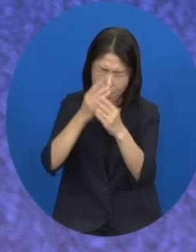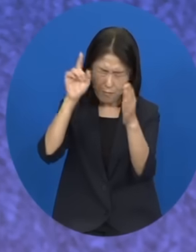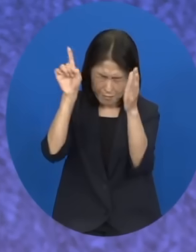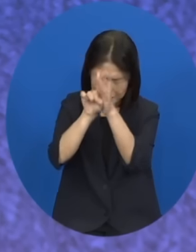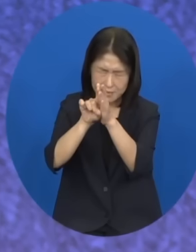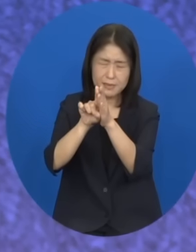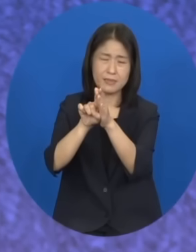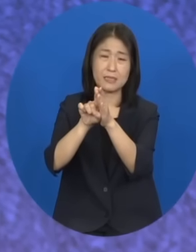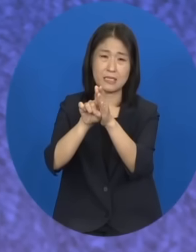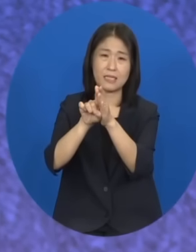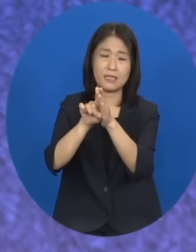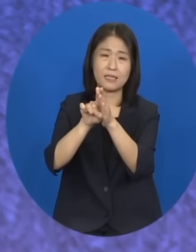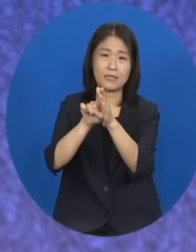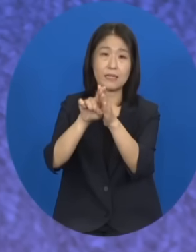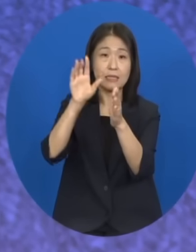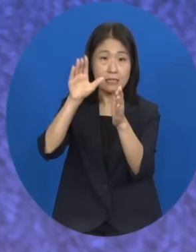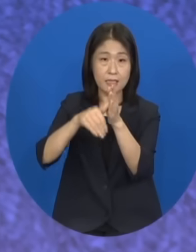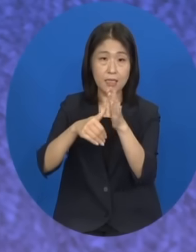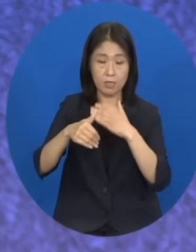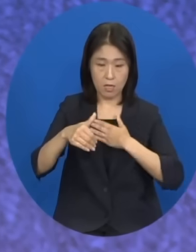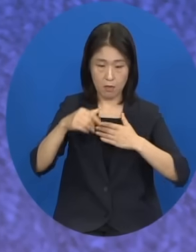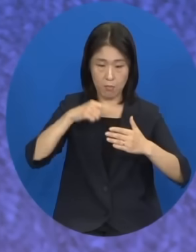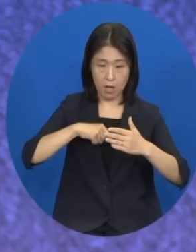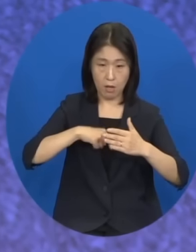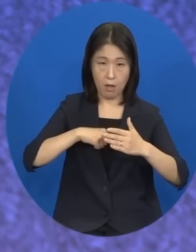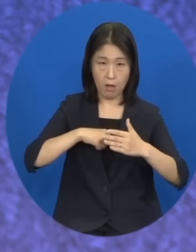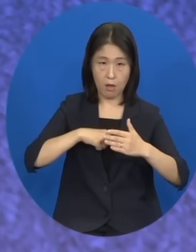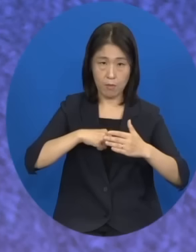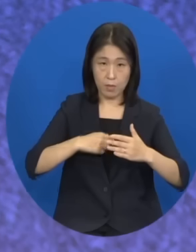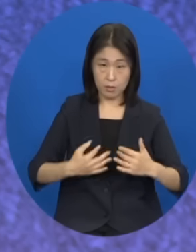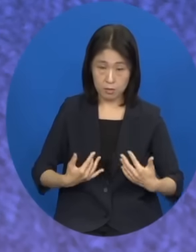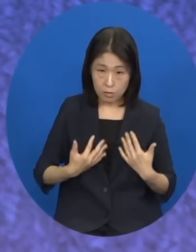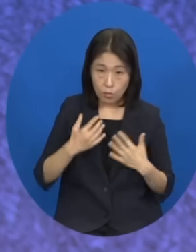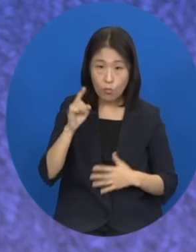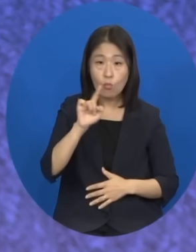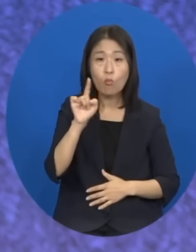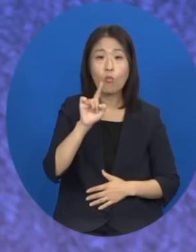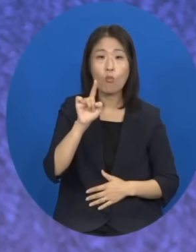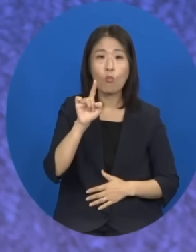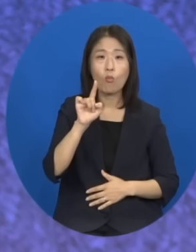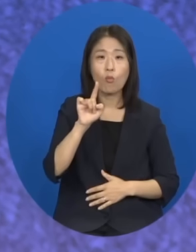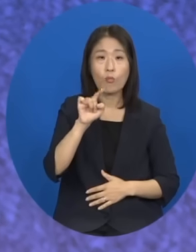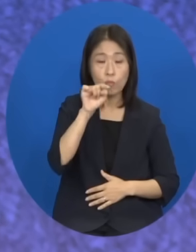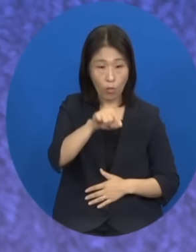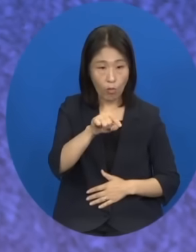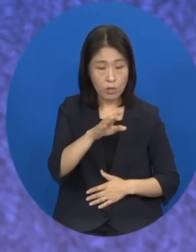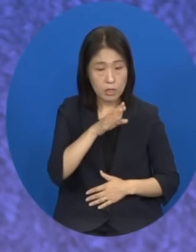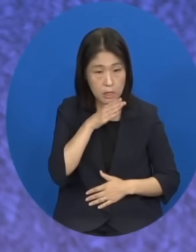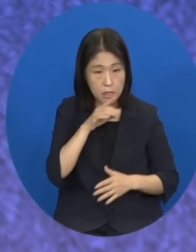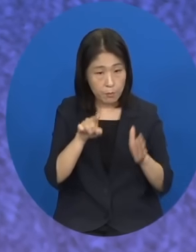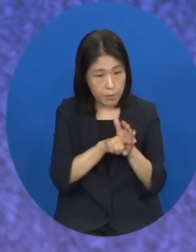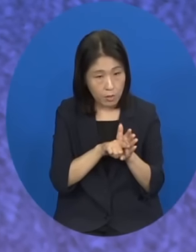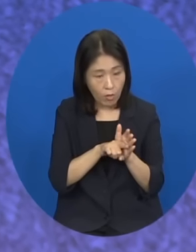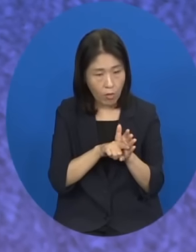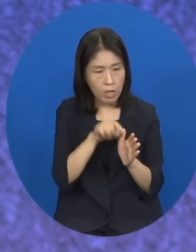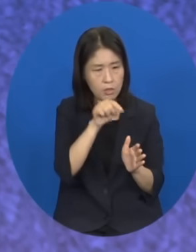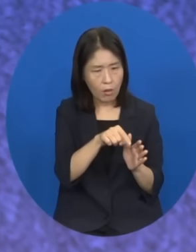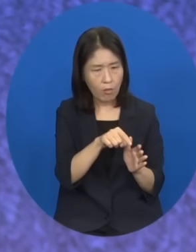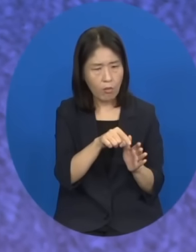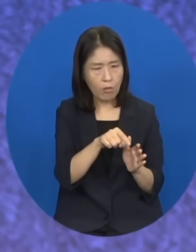근데 그때 제 마음에 어떤 생각이 또 드느냐면 내가 정말 믿는다면 그것을